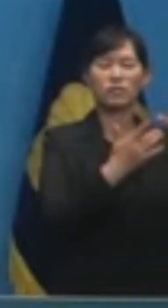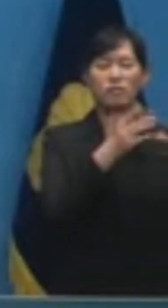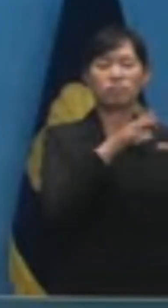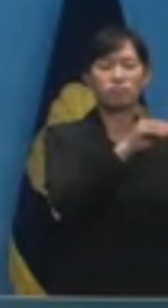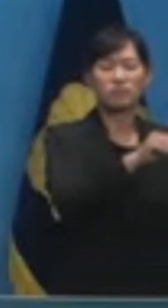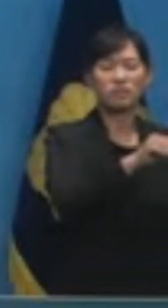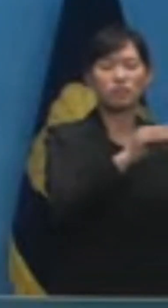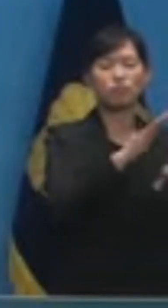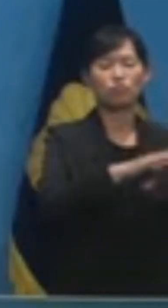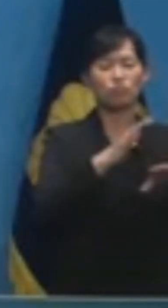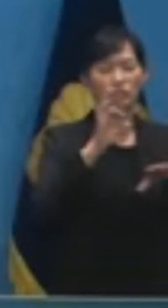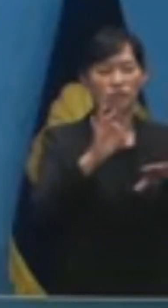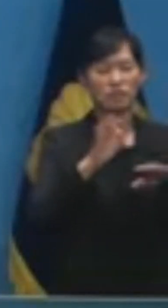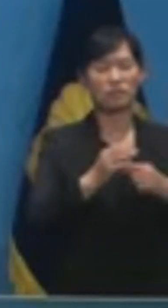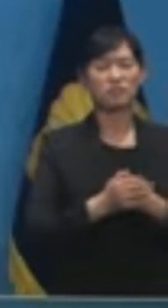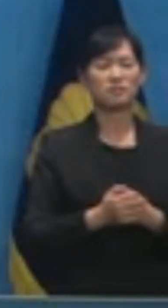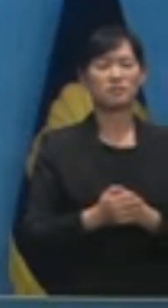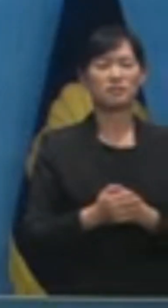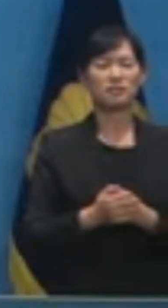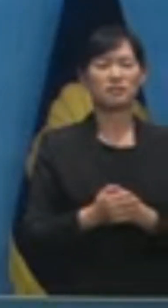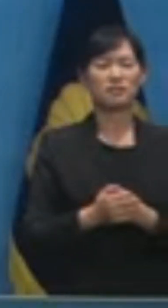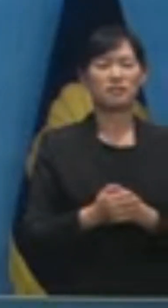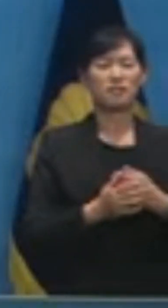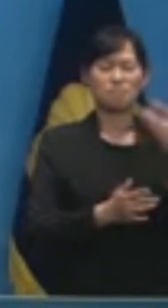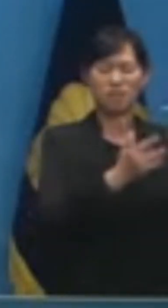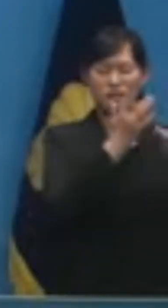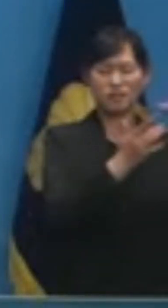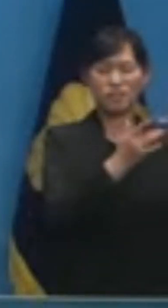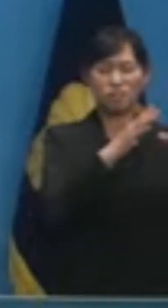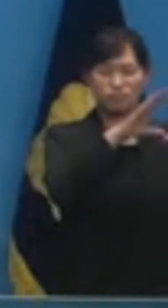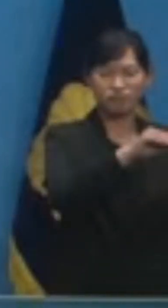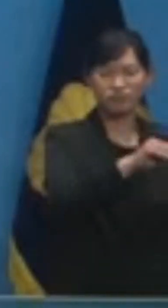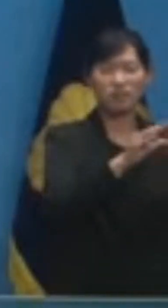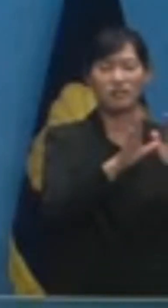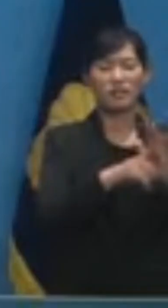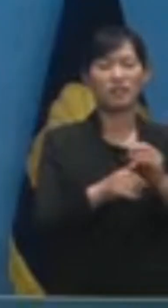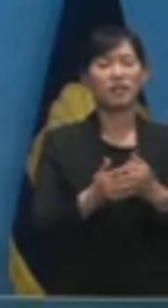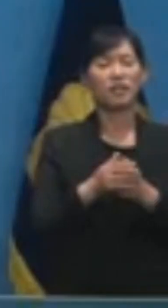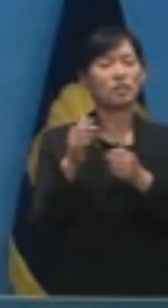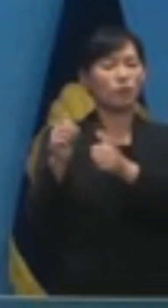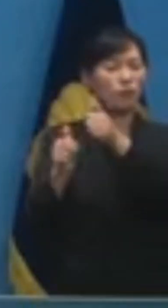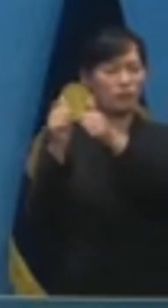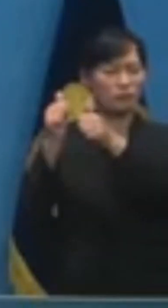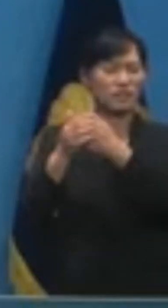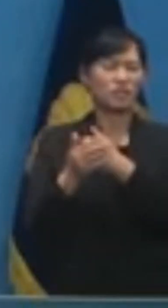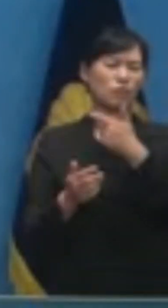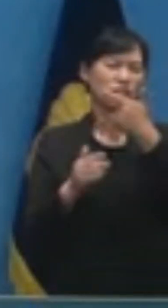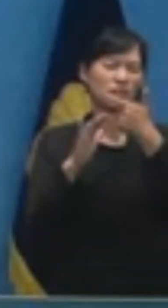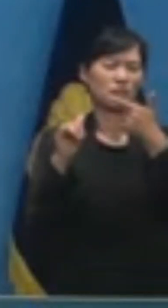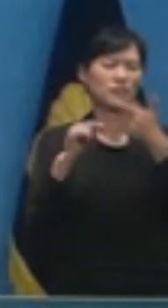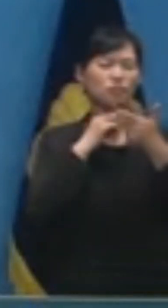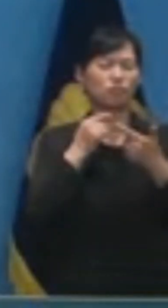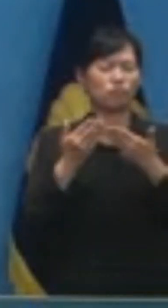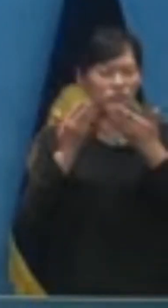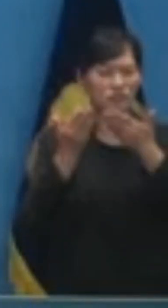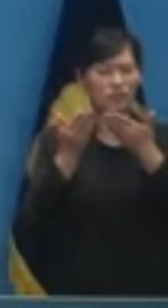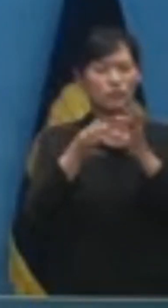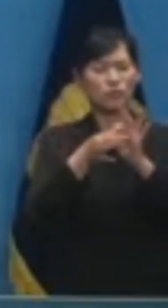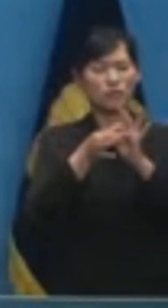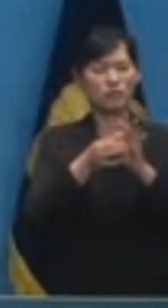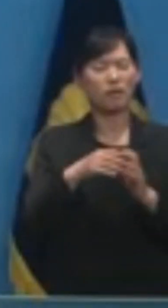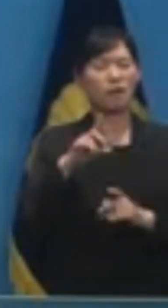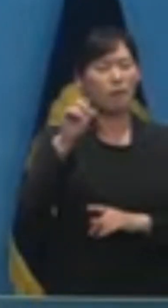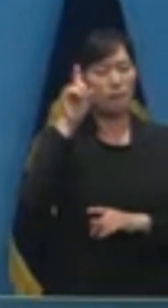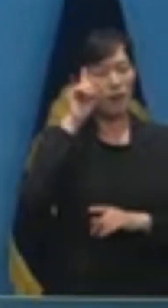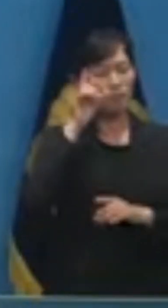수당은 홍제동 화재 시 저희 소방공무원 선배님들 6분의 순직을 통해서 100%